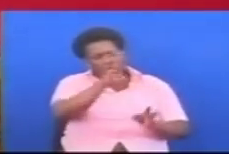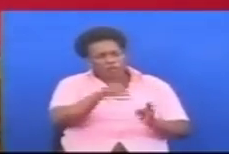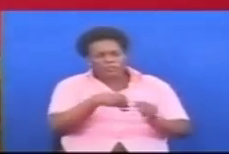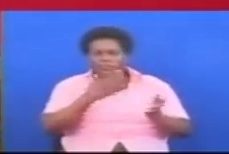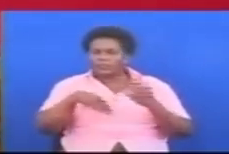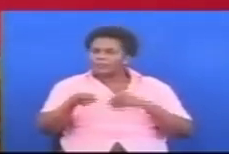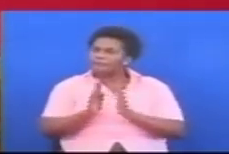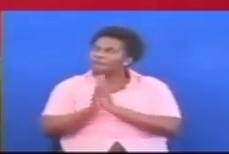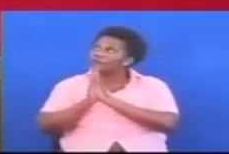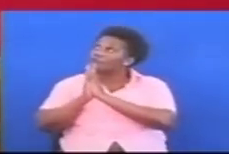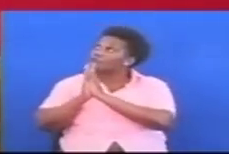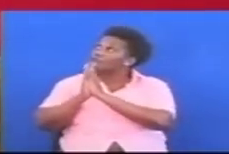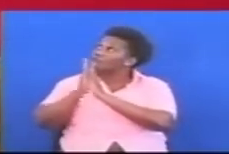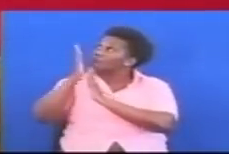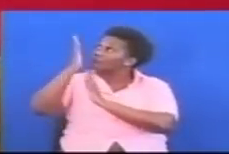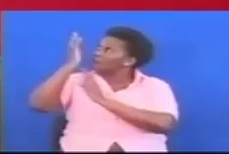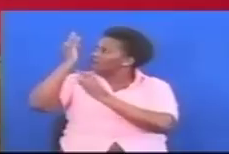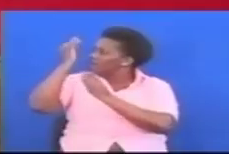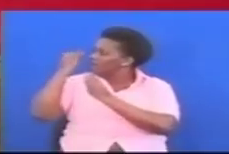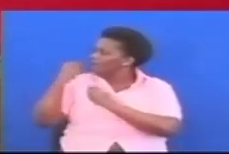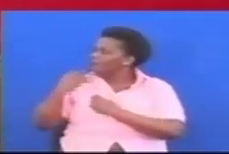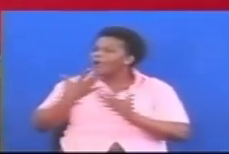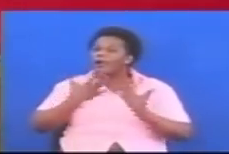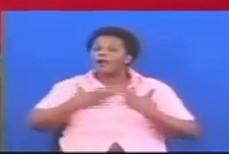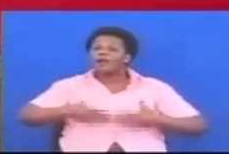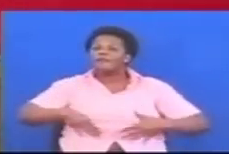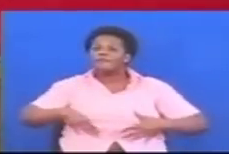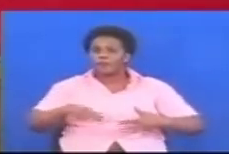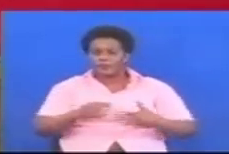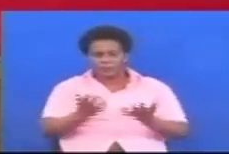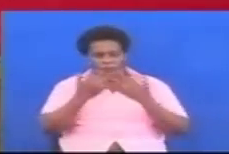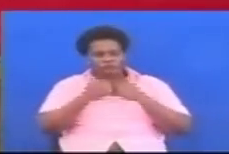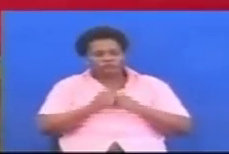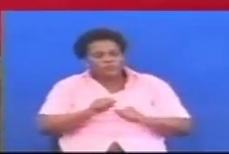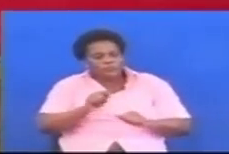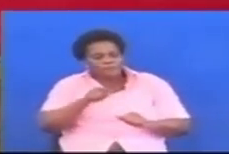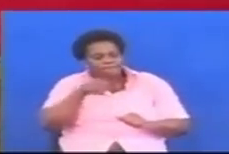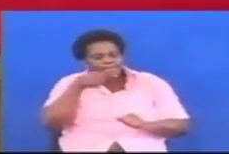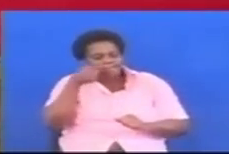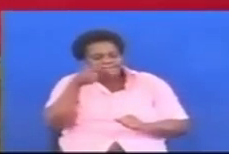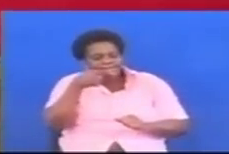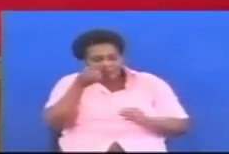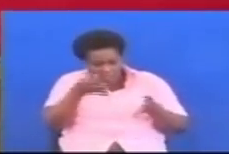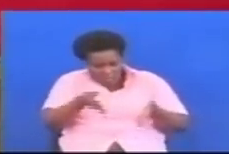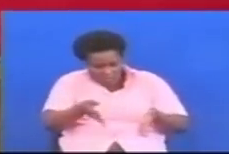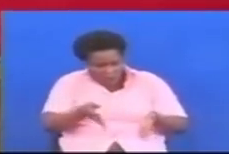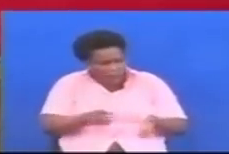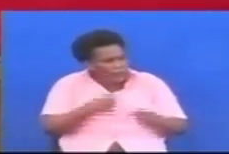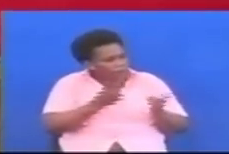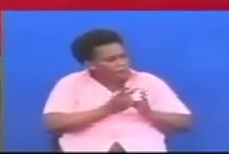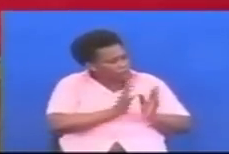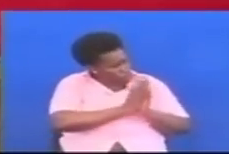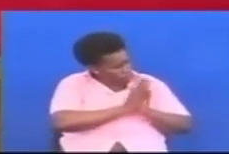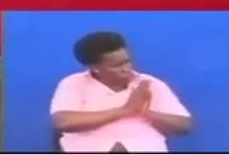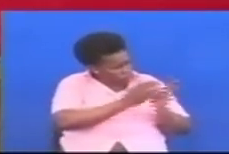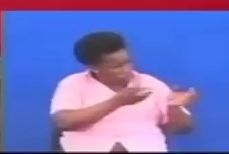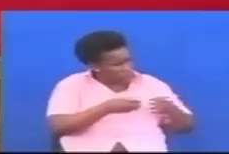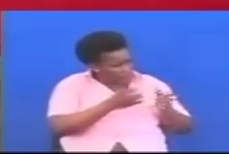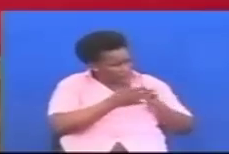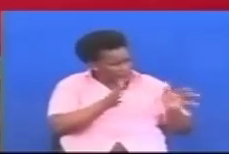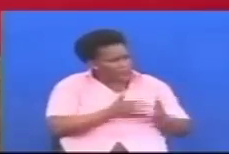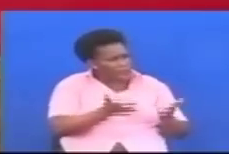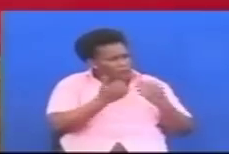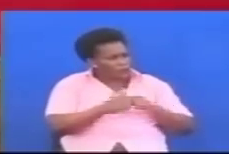hii kusimama mbele ya bunge lako tukufu. Na kushukuru wewe mwenyewe kwa kunipa nafasi ya kuwasilisha maoni ya kamati ya